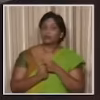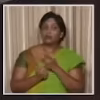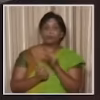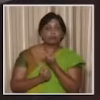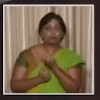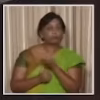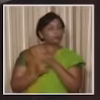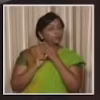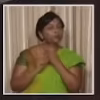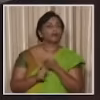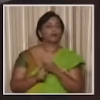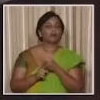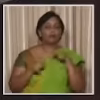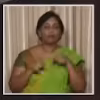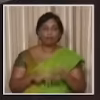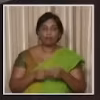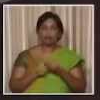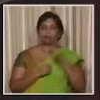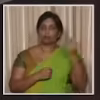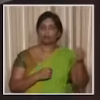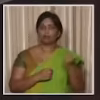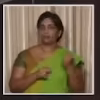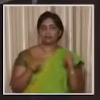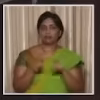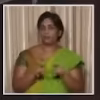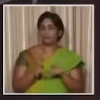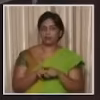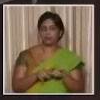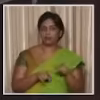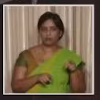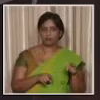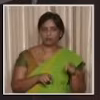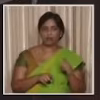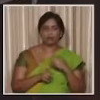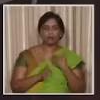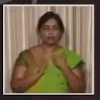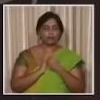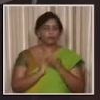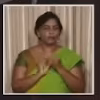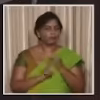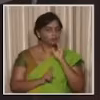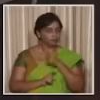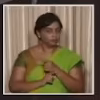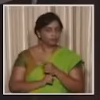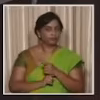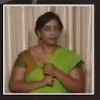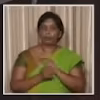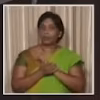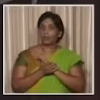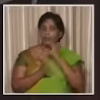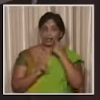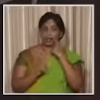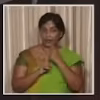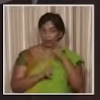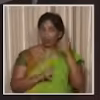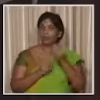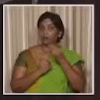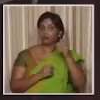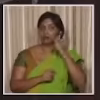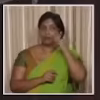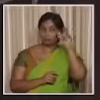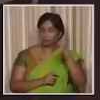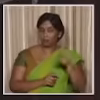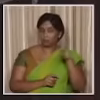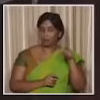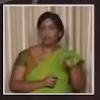ඉඩමේ වටිනාකම තමයි අද දෙන ඉඩමේ වටිනාකමට සංසන්දනය කරන්නේ දැන් මුලස්සනේ සභාපතිතුමනි හන්තානේ දීලා තිනවා